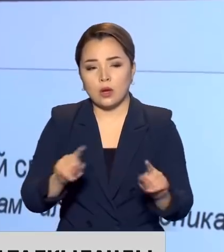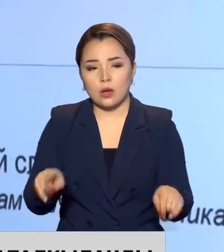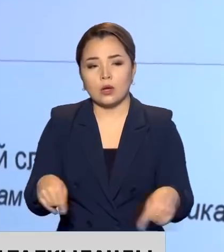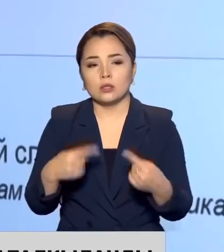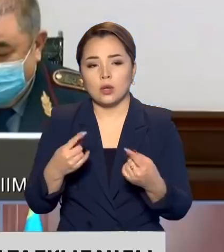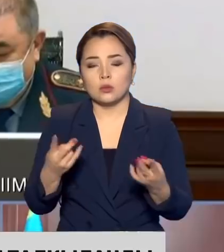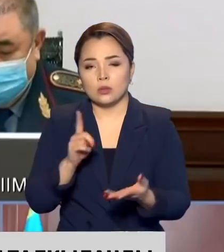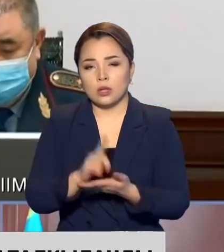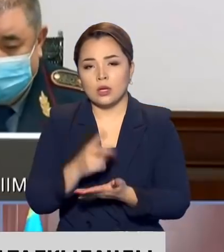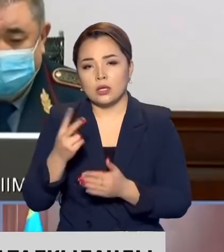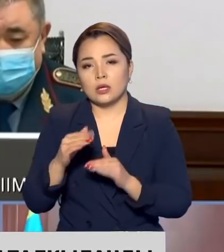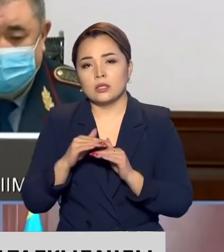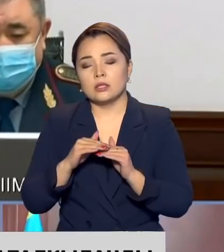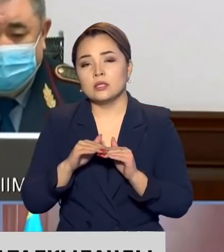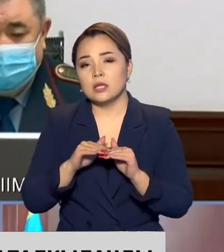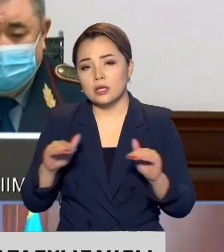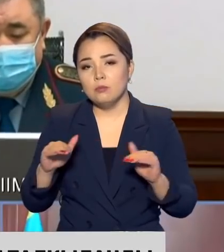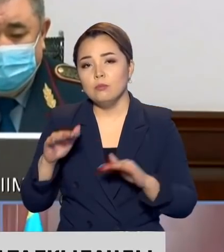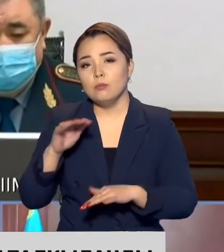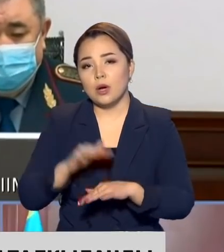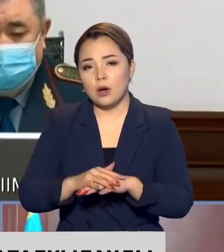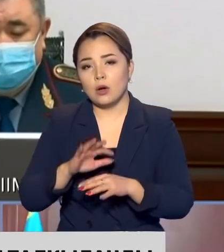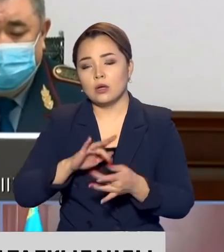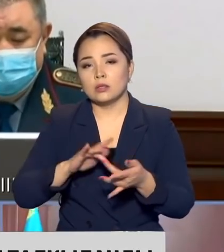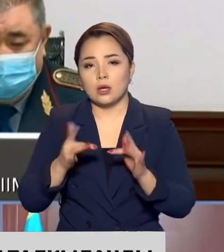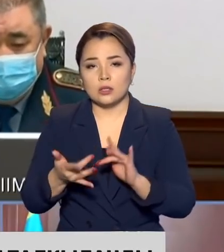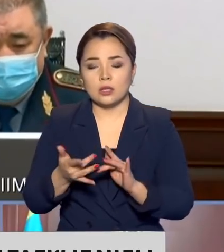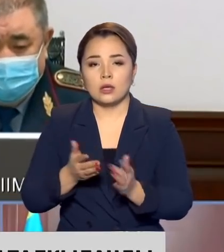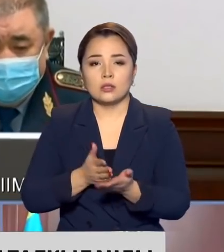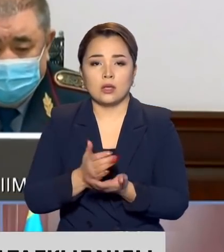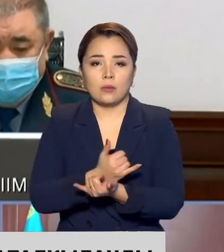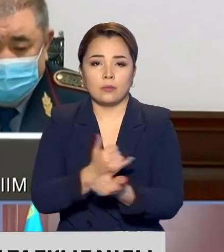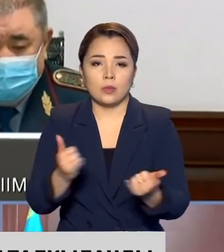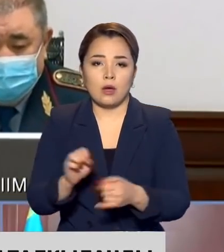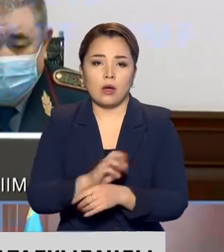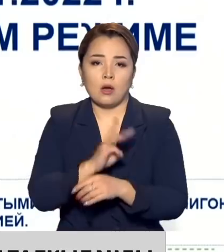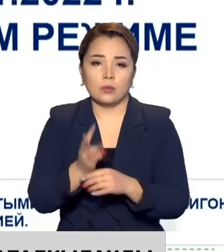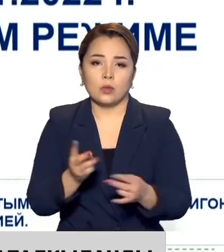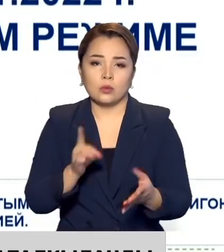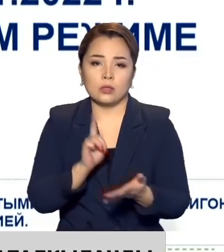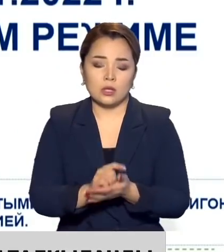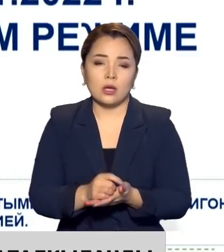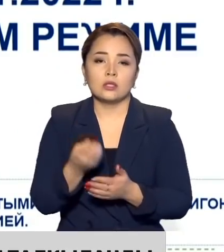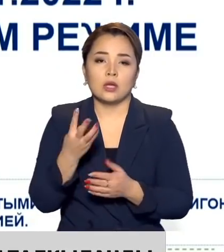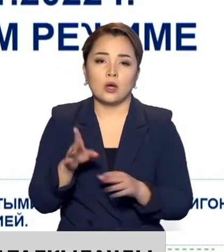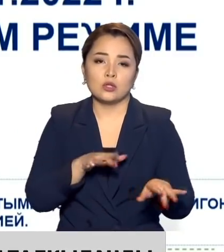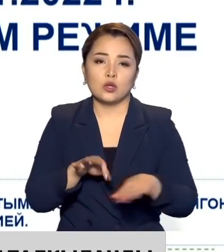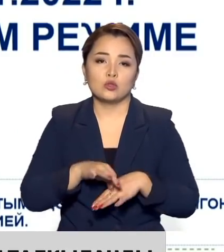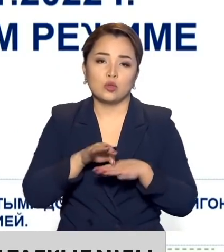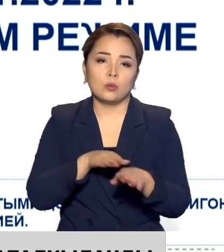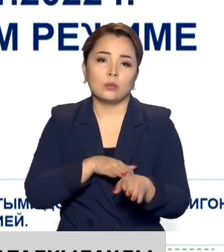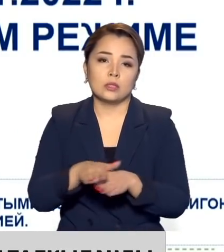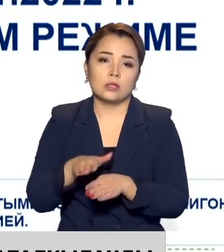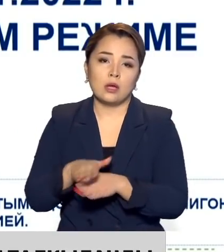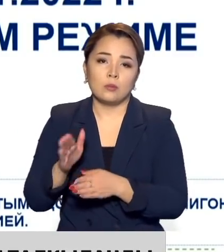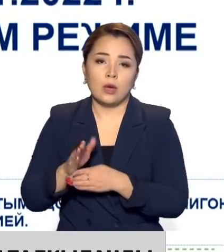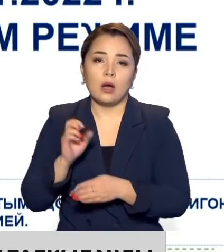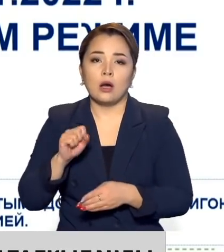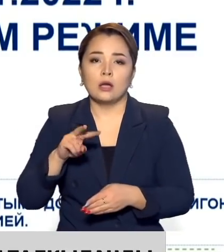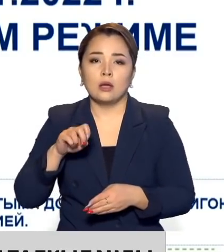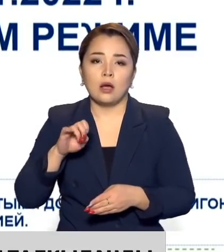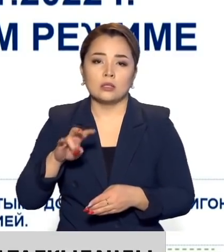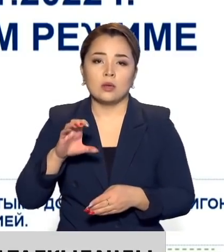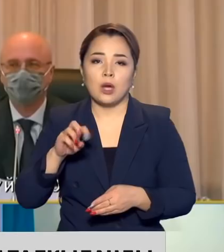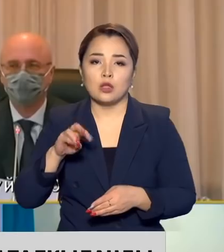келтіру, екінші деңгейлі банктердің онлайн сервистеріне қолжетімділікті қамтамасыз ету сияқты бір қатар шаралар жүзеге асырылған. Алихан